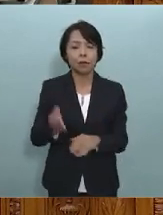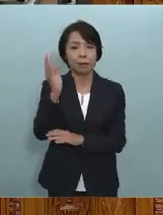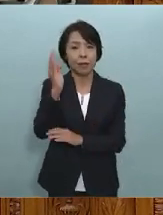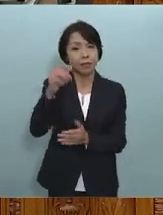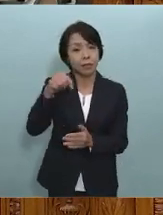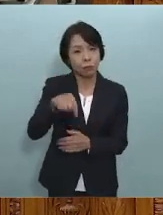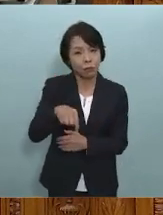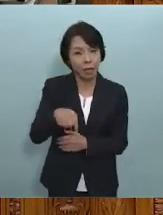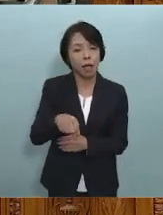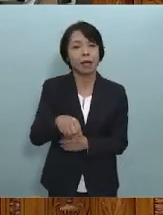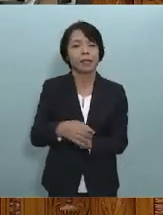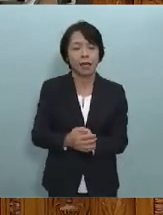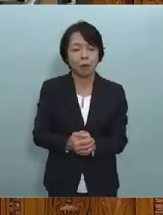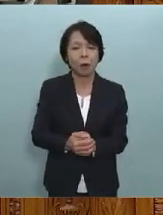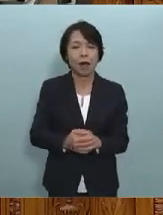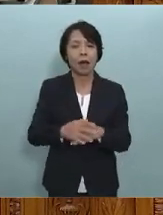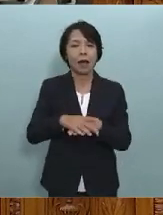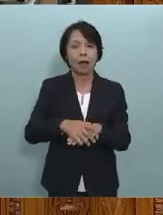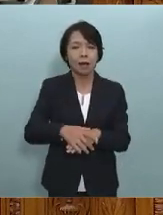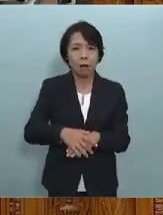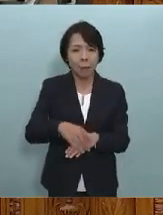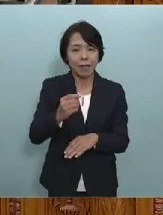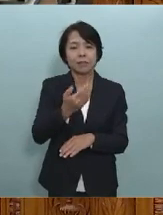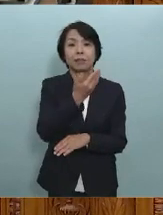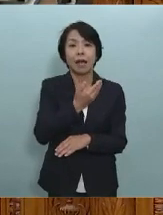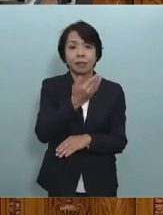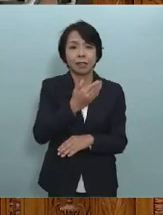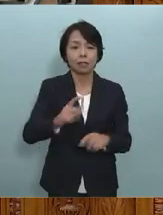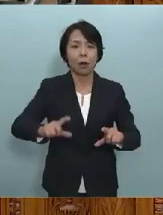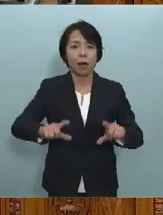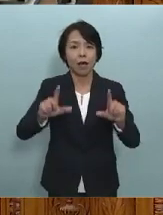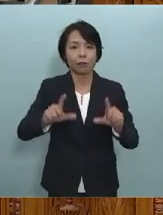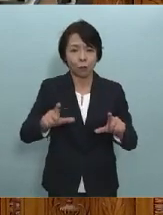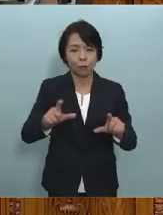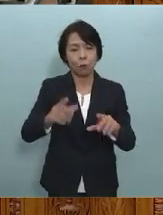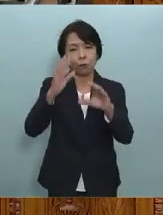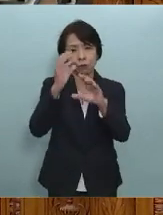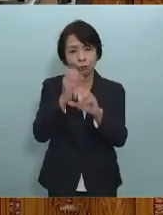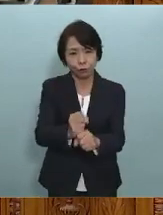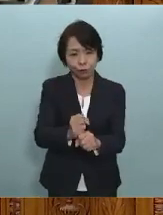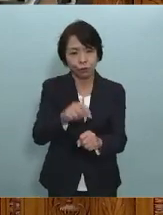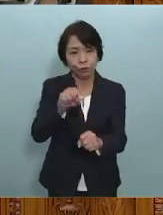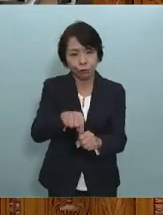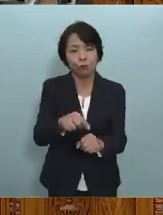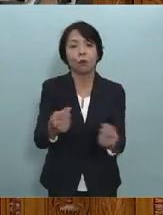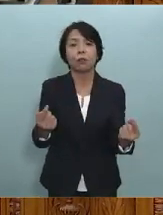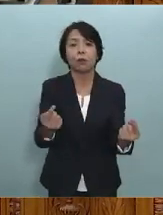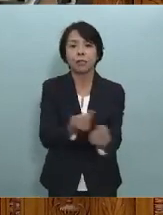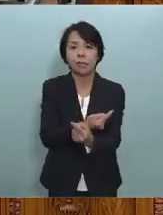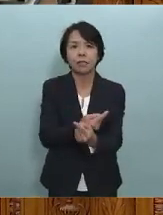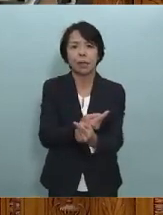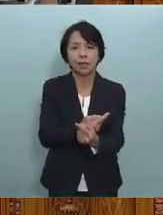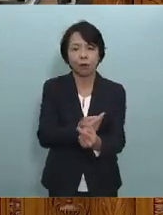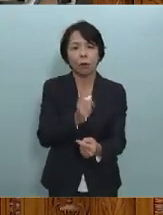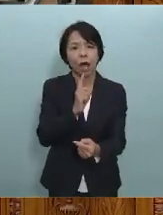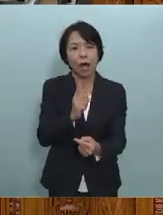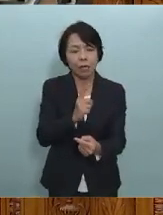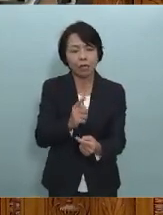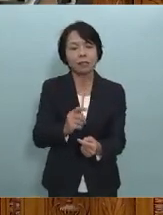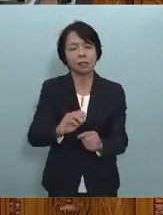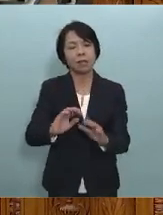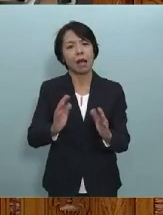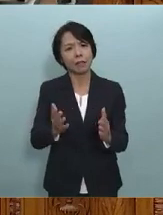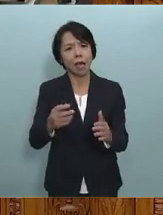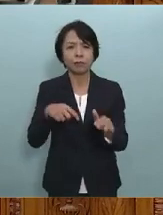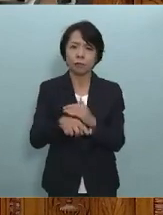では1丁目1番地だった東京一極集中の是正に言及がないのはどうし